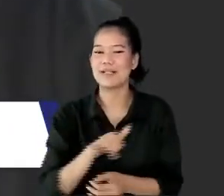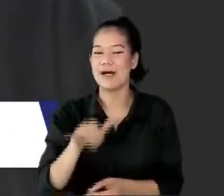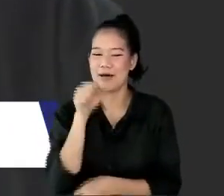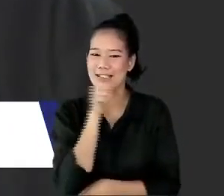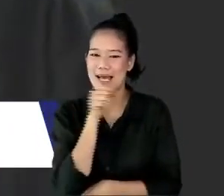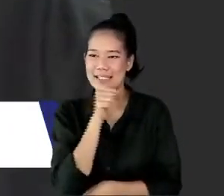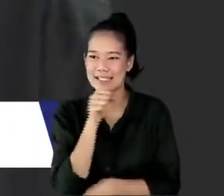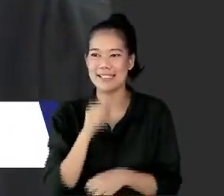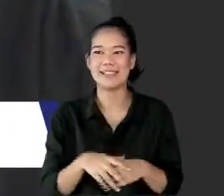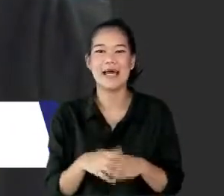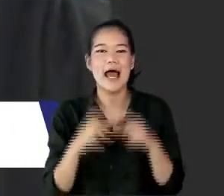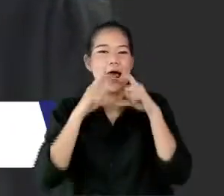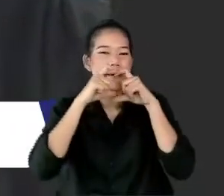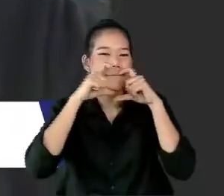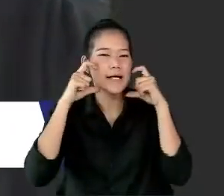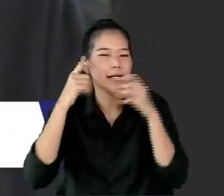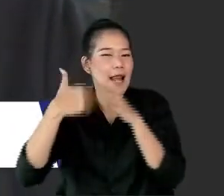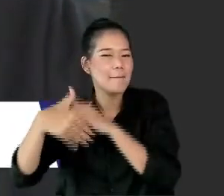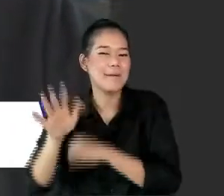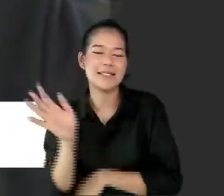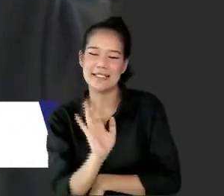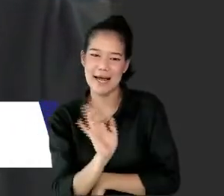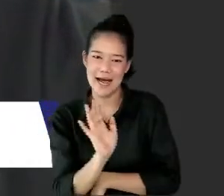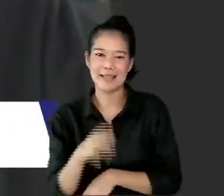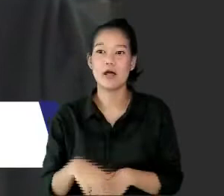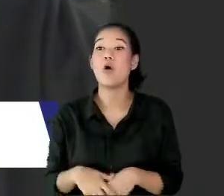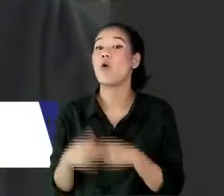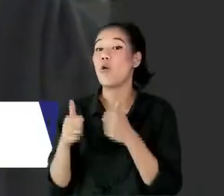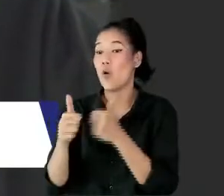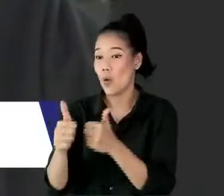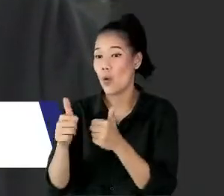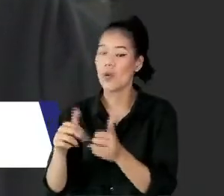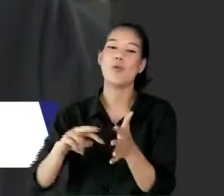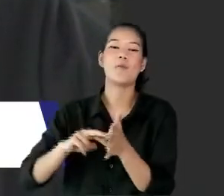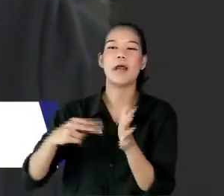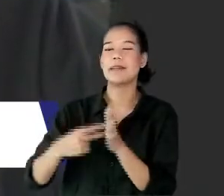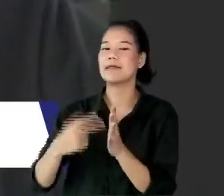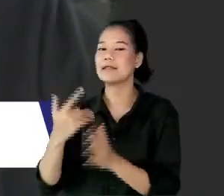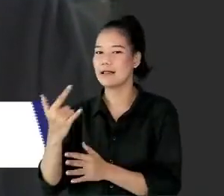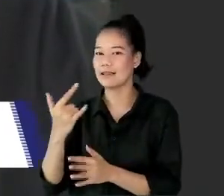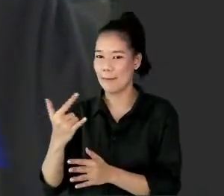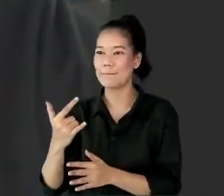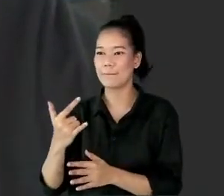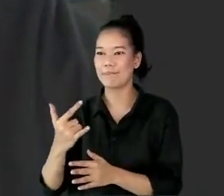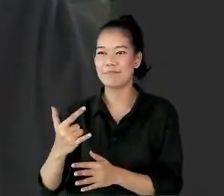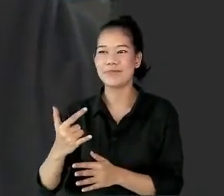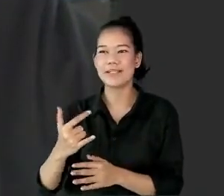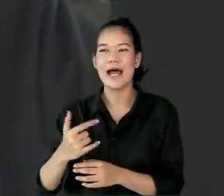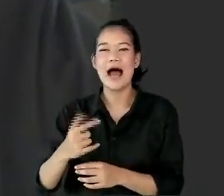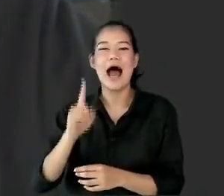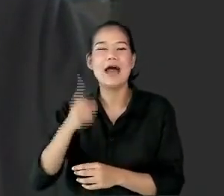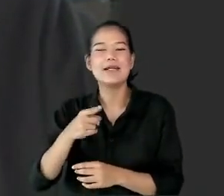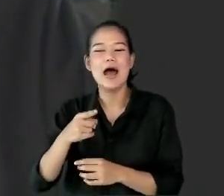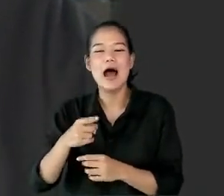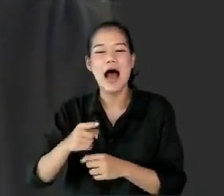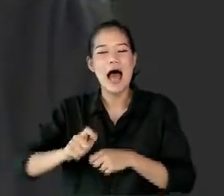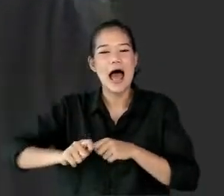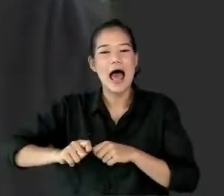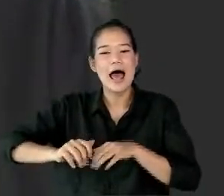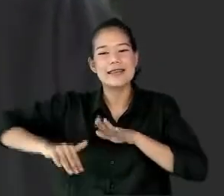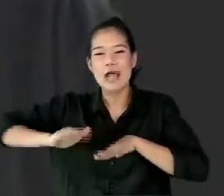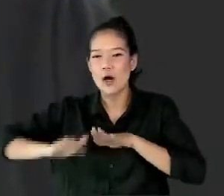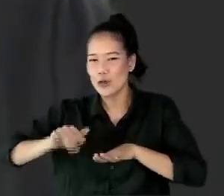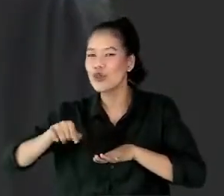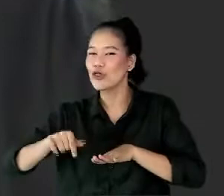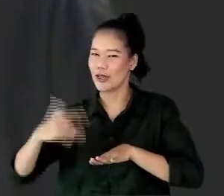yang saya, jangan lepas maskernya jadi gitu. Oke, berarti tetap nyawa dangdutnya tetap dibawa ya untuk lagu